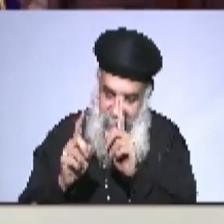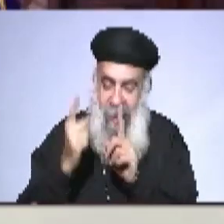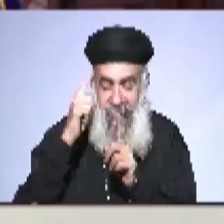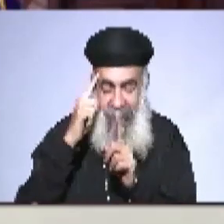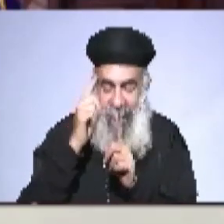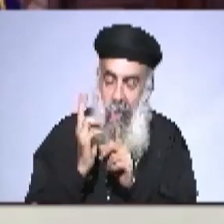يقبلون